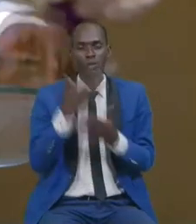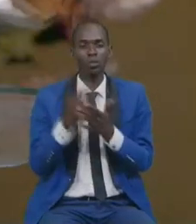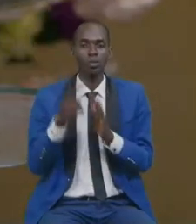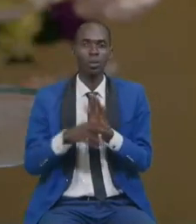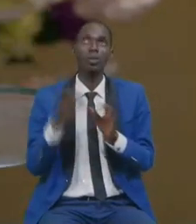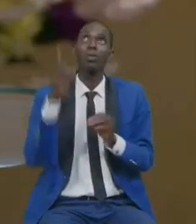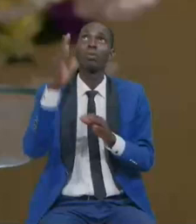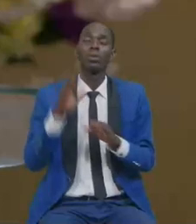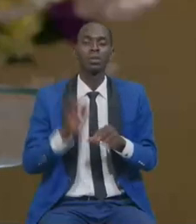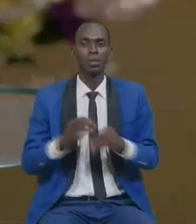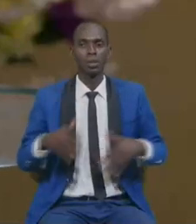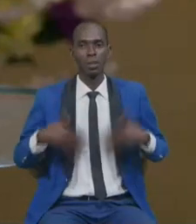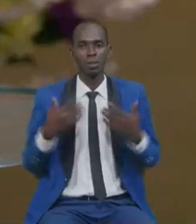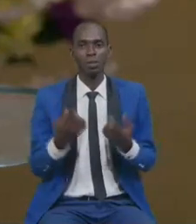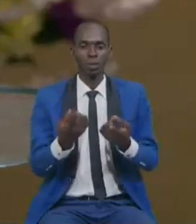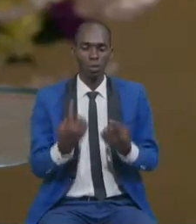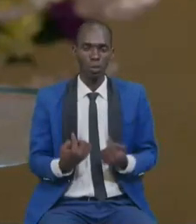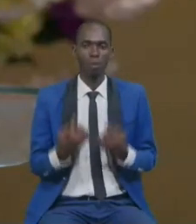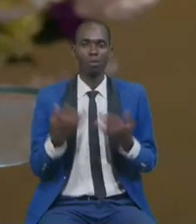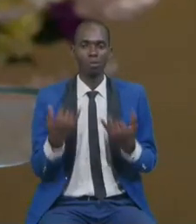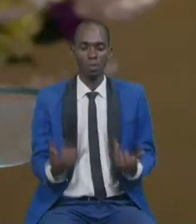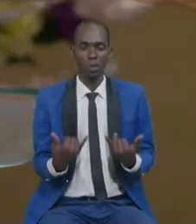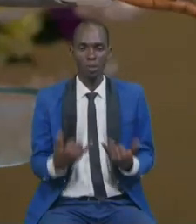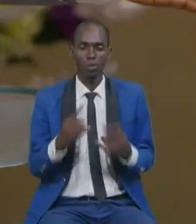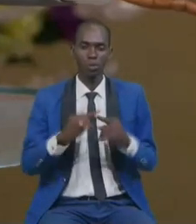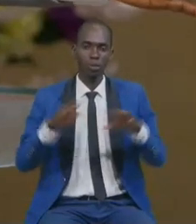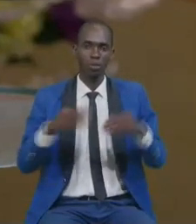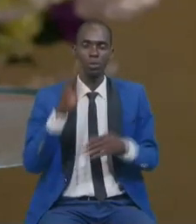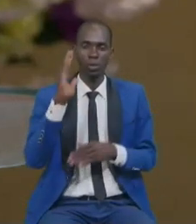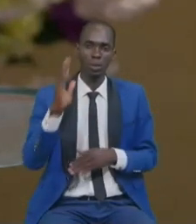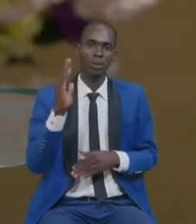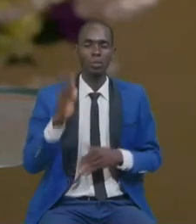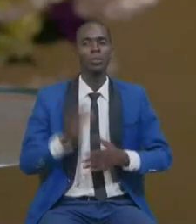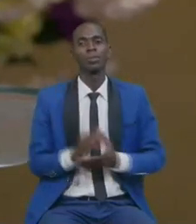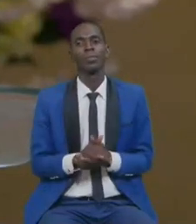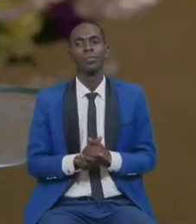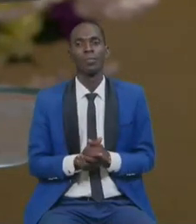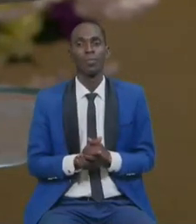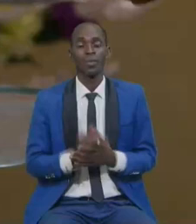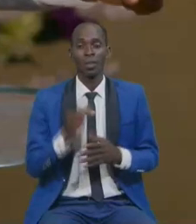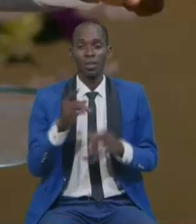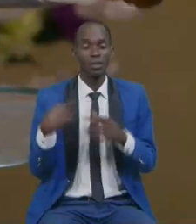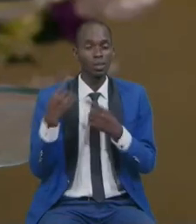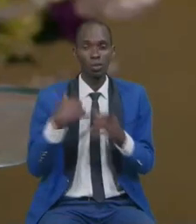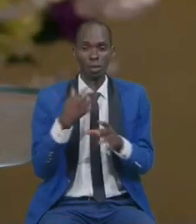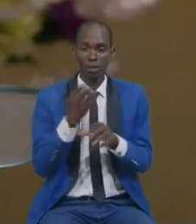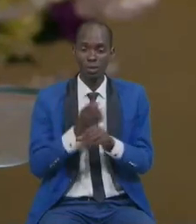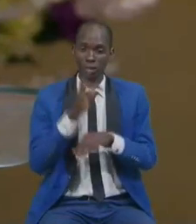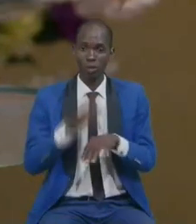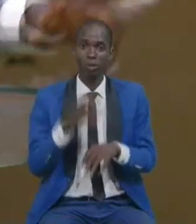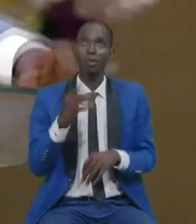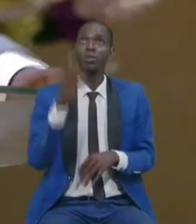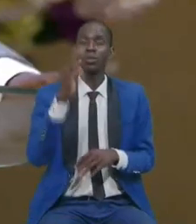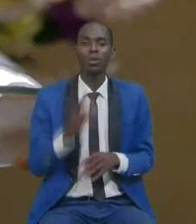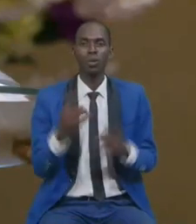Sors. N'importe où vous êtes, ne cachez pas vos miracles, vos témoignages.